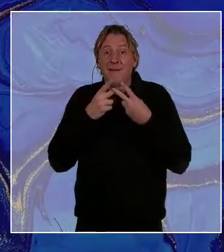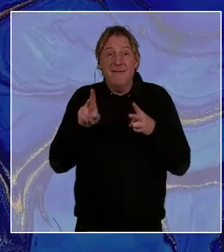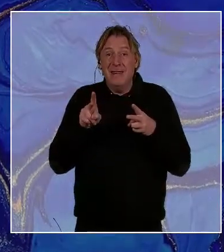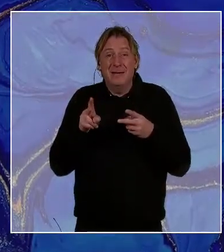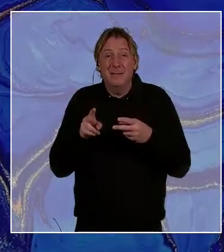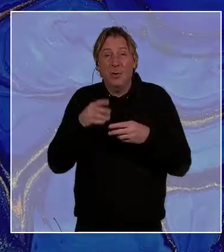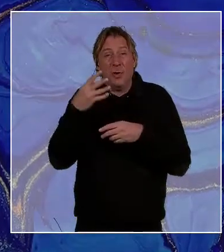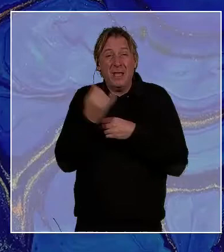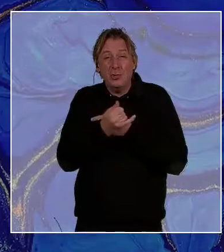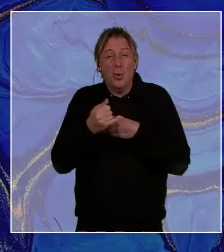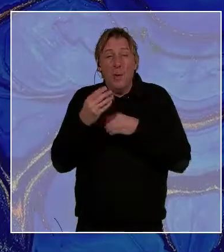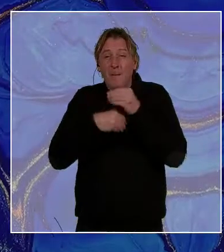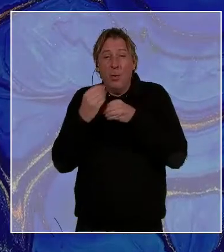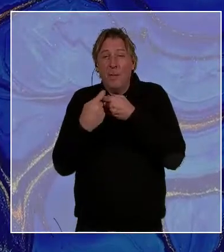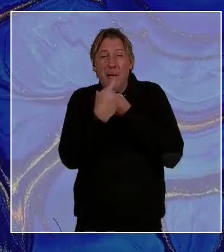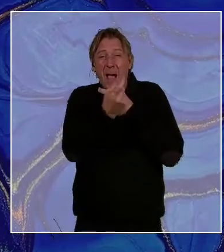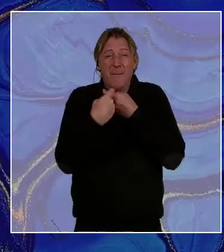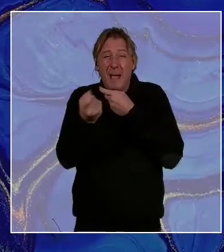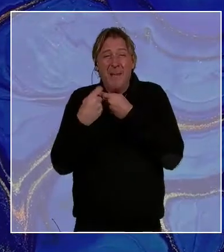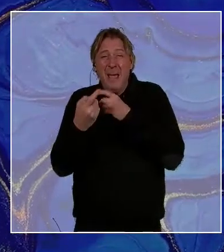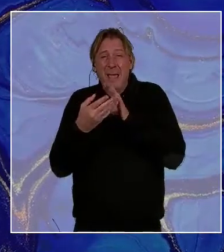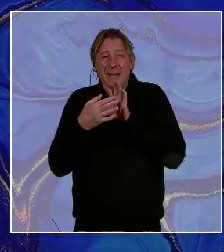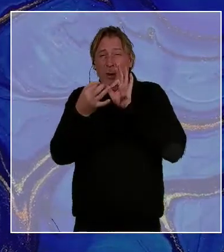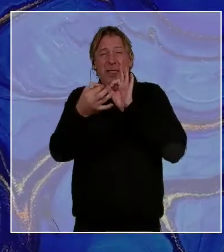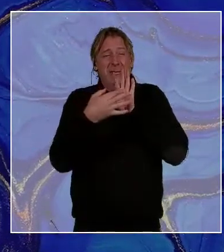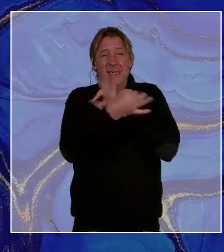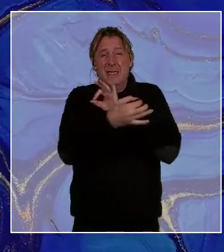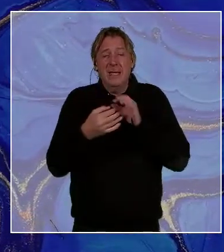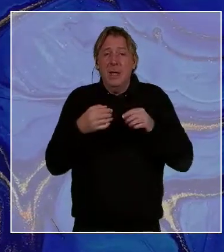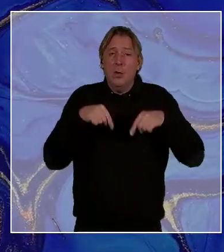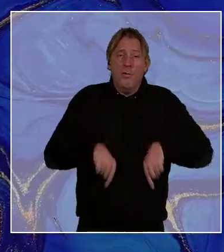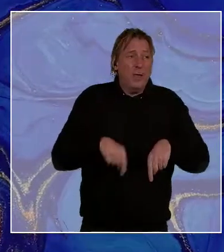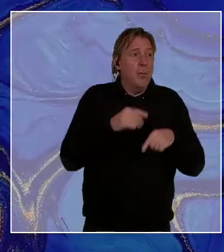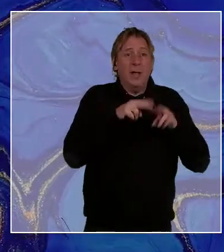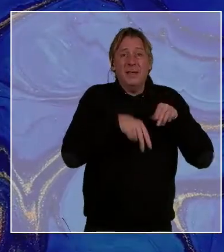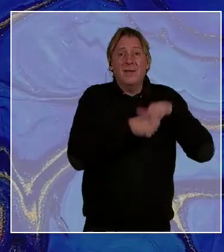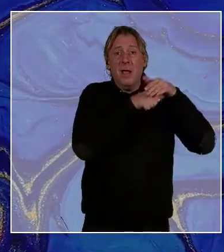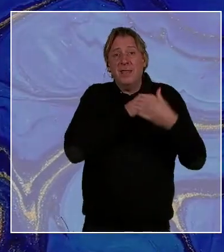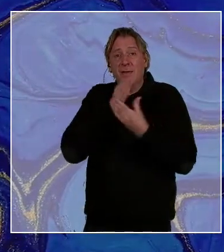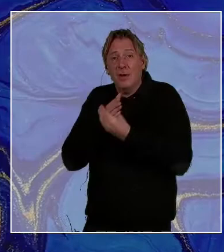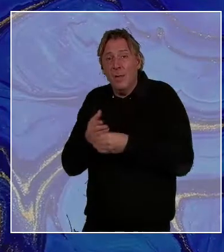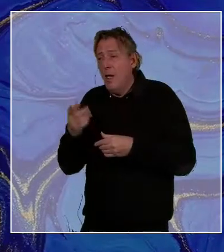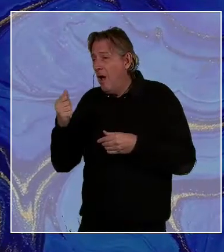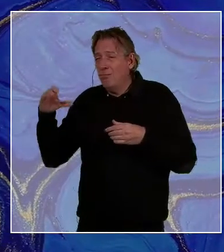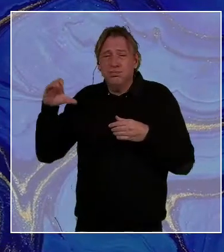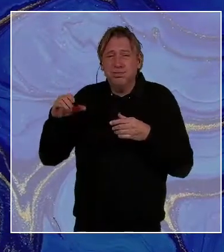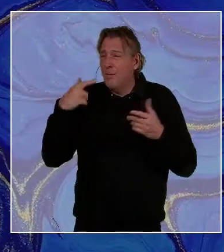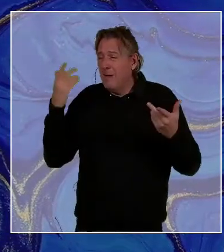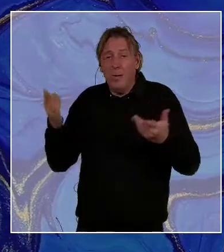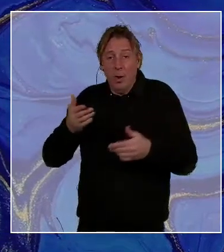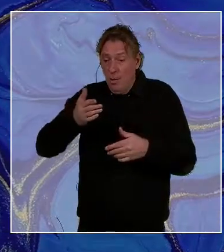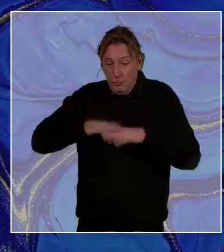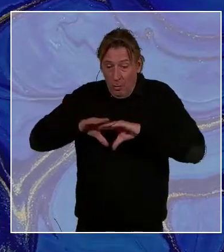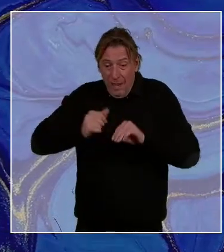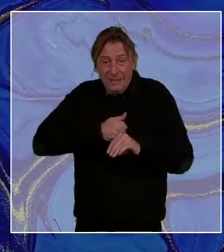monde pendant 4 jours. Donc, pas de gouvernement national qui pouvait intervenir, pas de bailleurs de fonds internationaux. Donc, c'était vraiment aux leaders